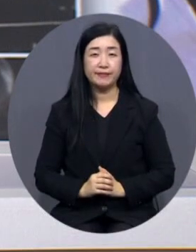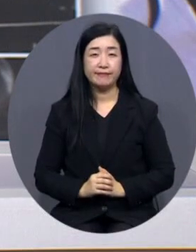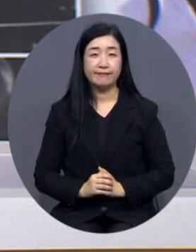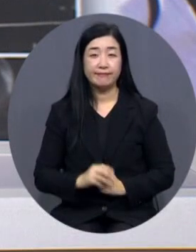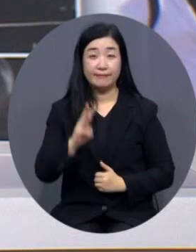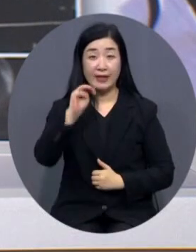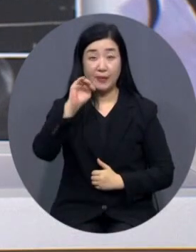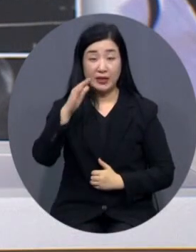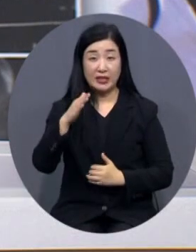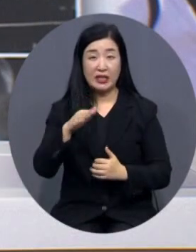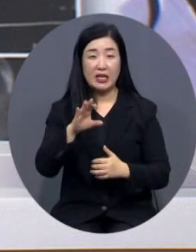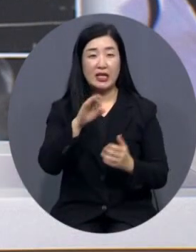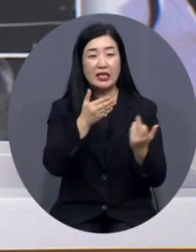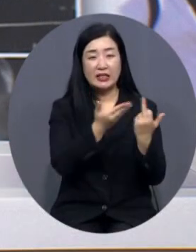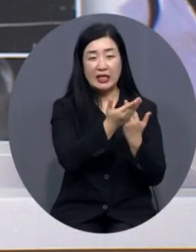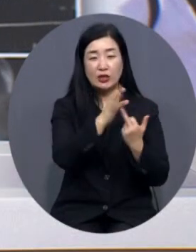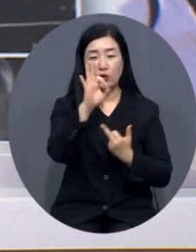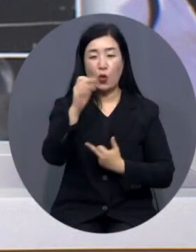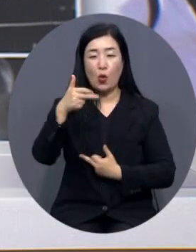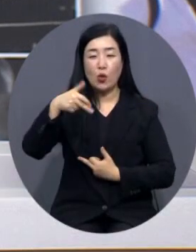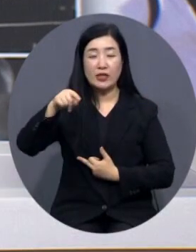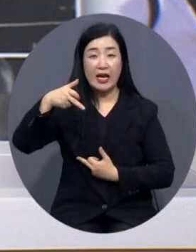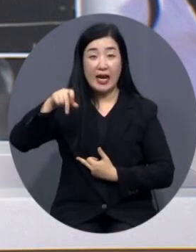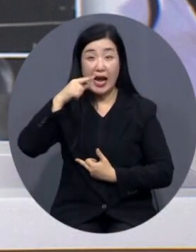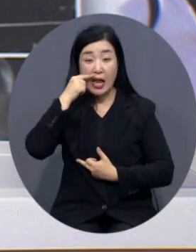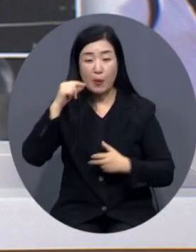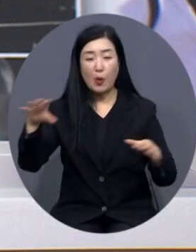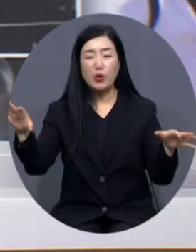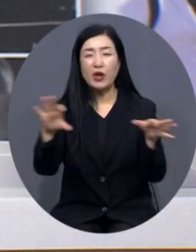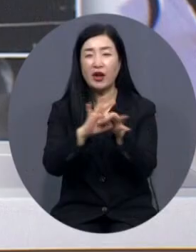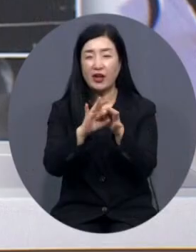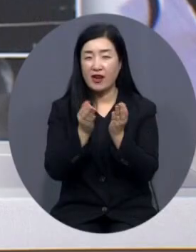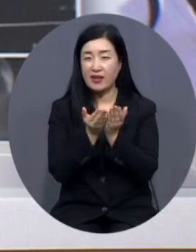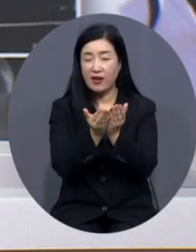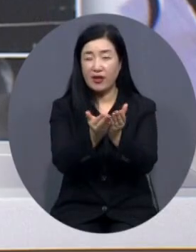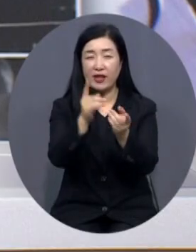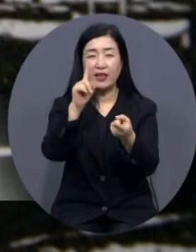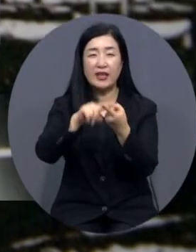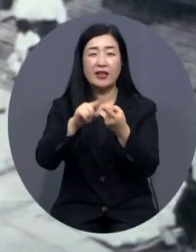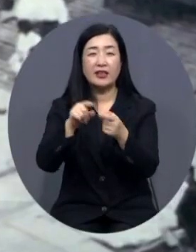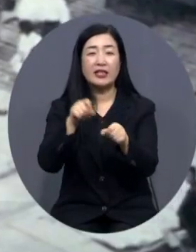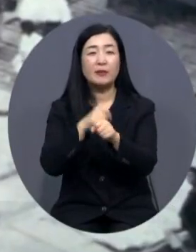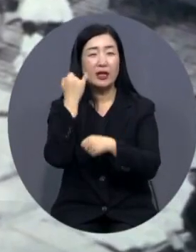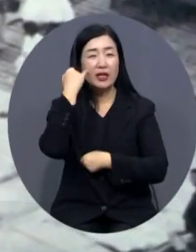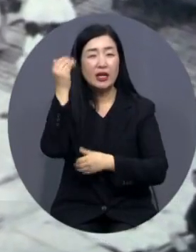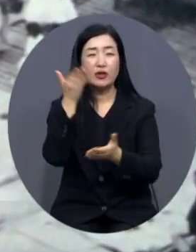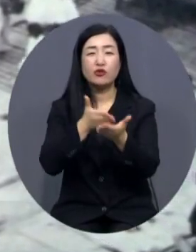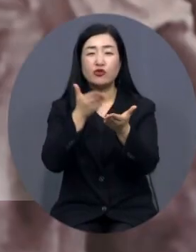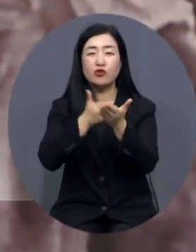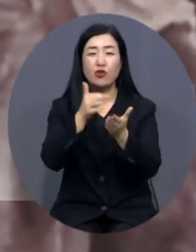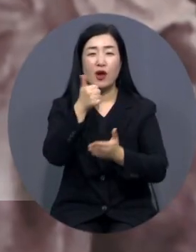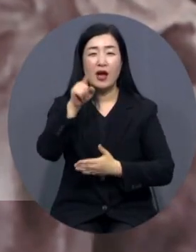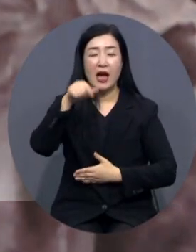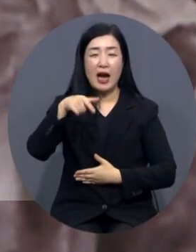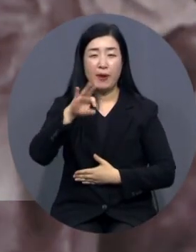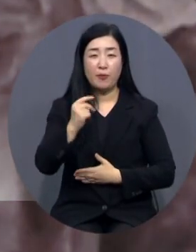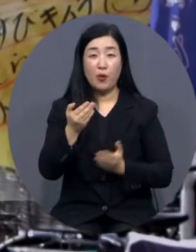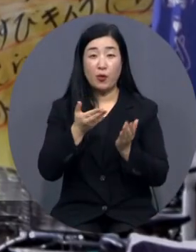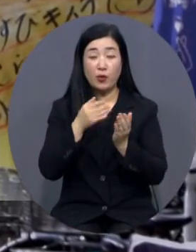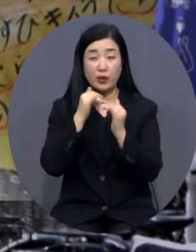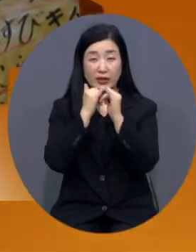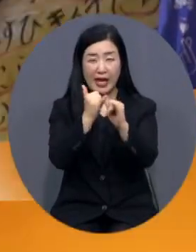제주 MBC 제주 오사카 연락선 취항 100주년 특별기획 뉴스가 제8회 학봉상 언론 보도